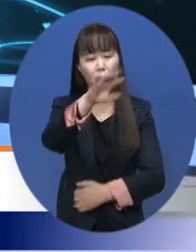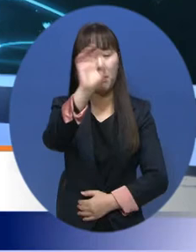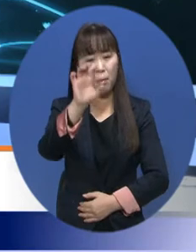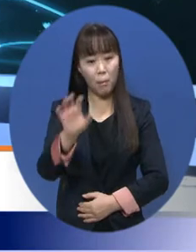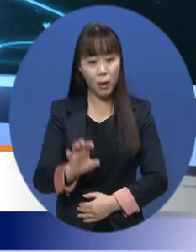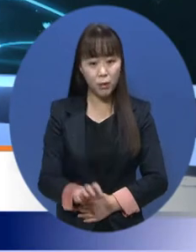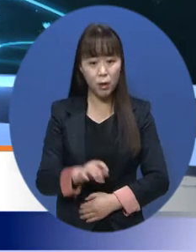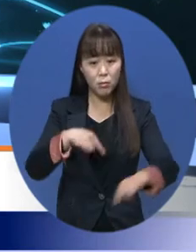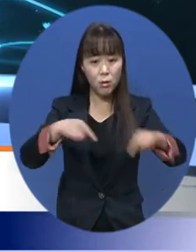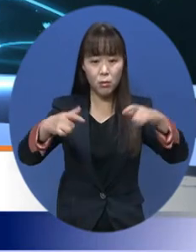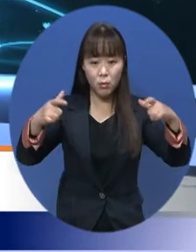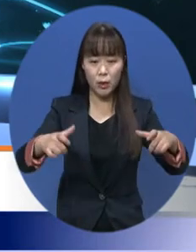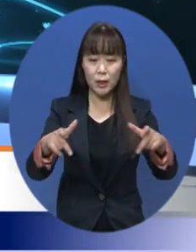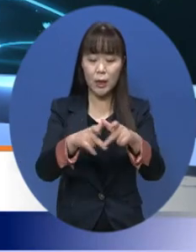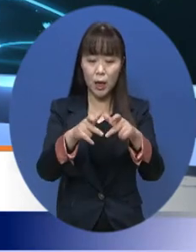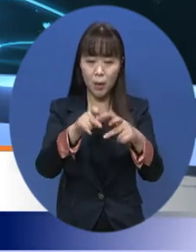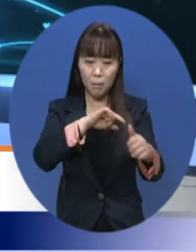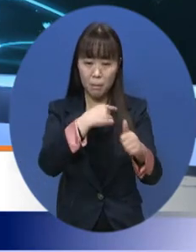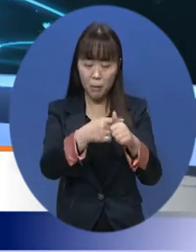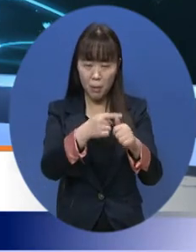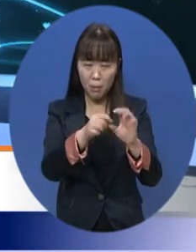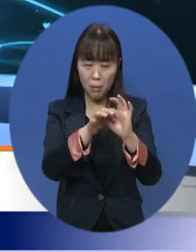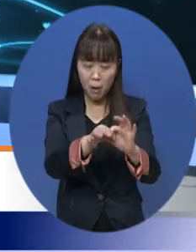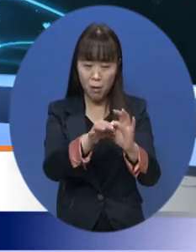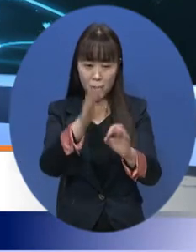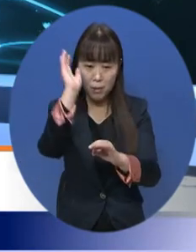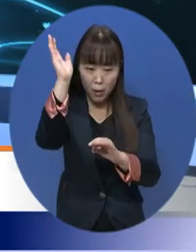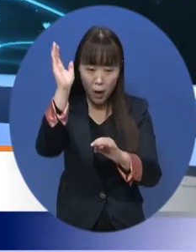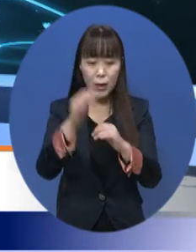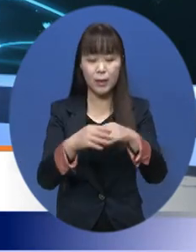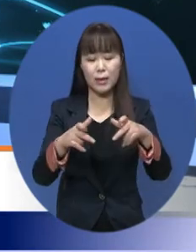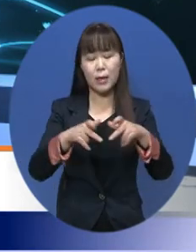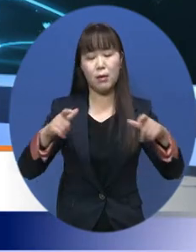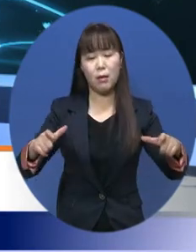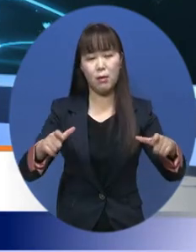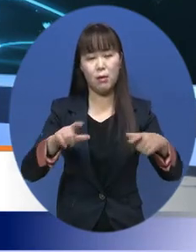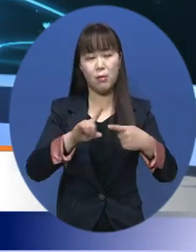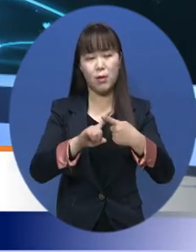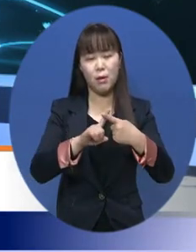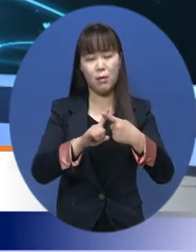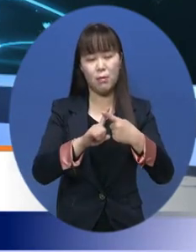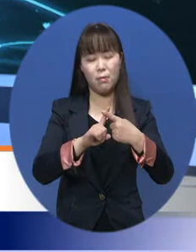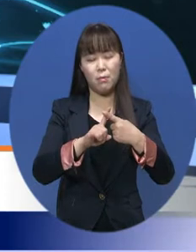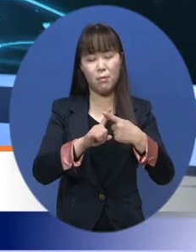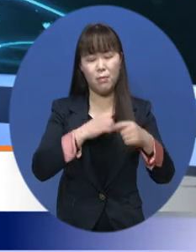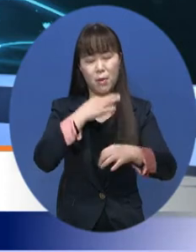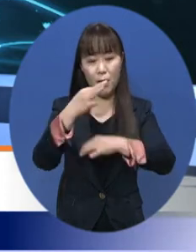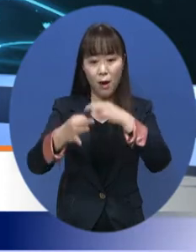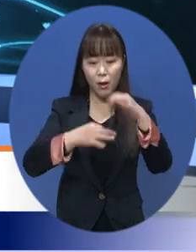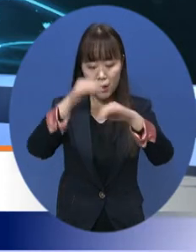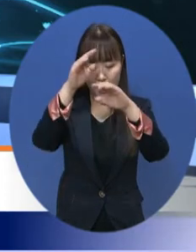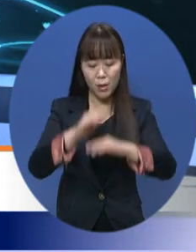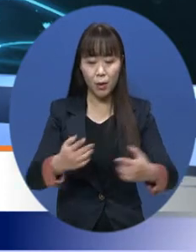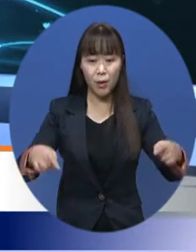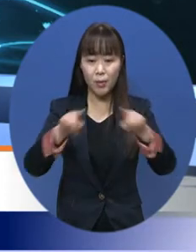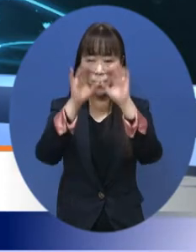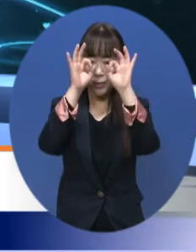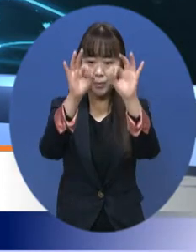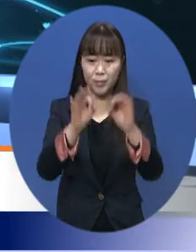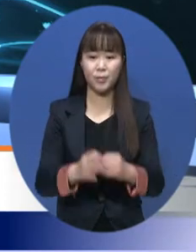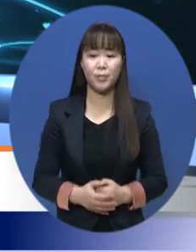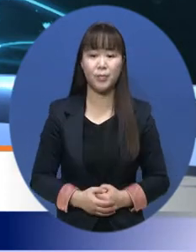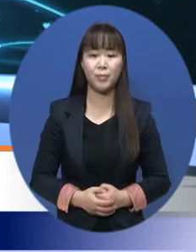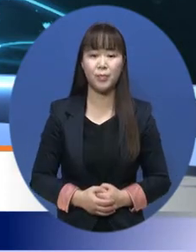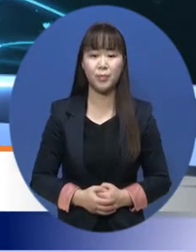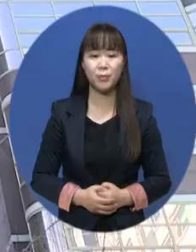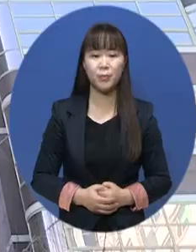되풀이되는 정치권의 장애인 비하 발언에 대해 장애계가 지적의 목소리를 높였는데요. 그 목소리를 박성용 기자가